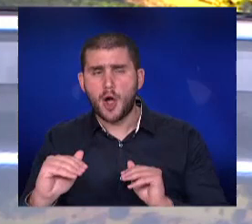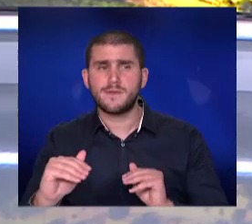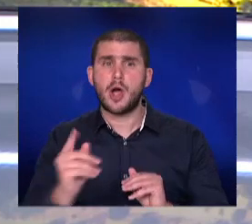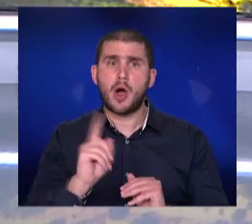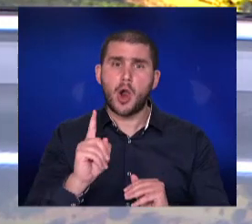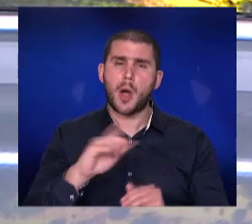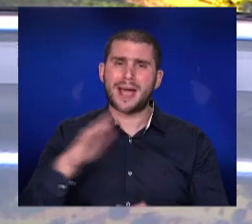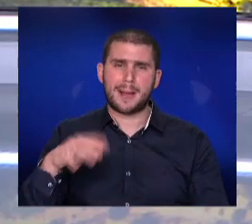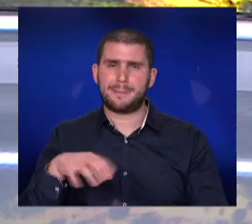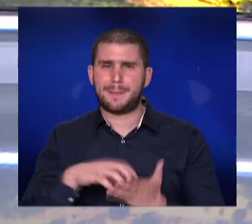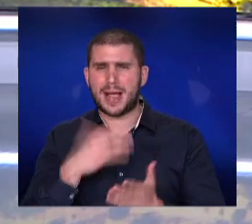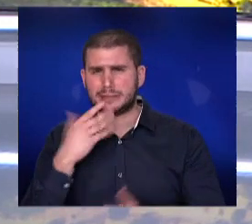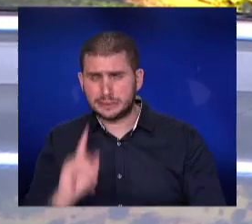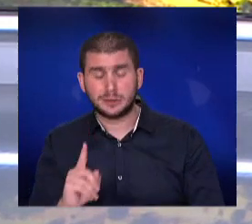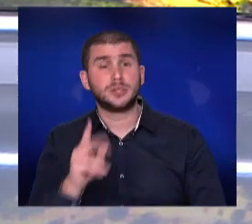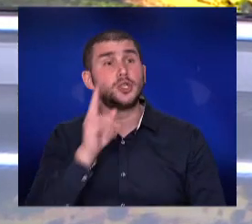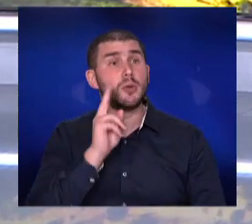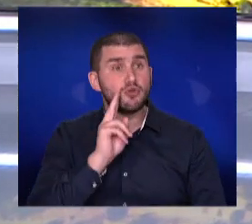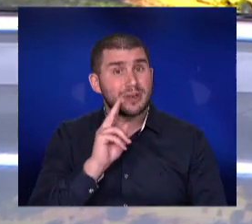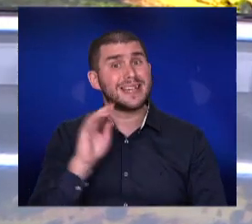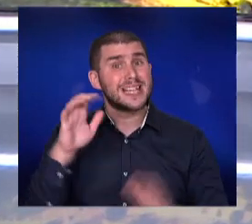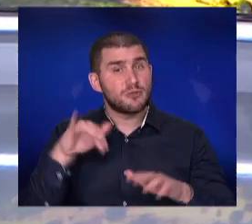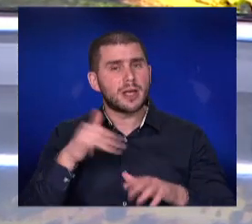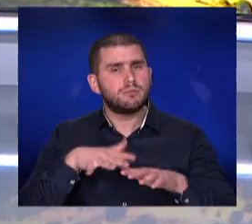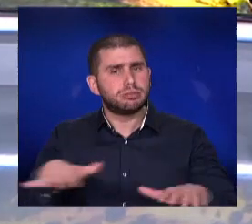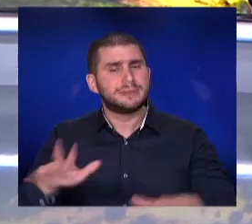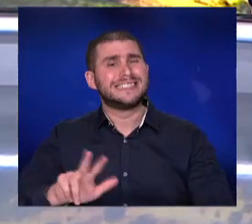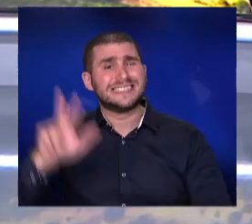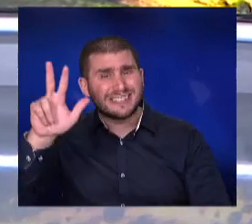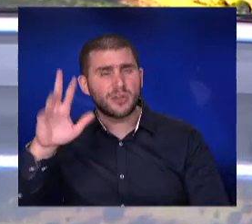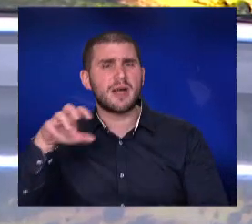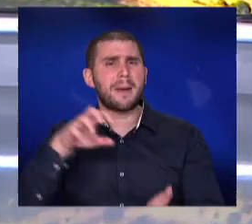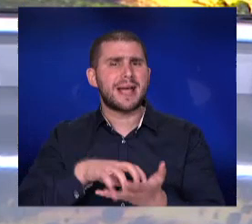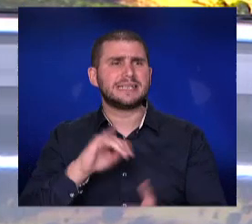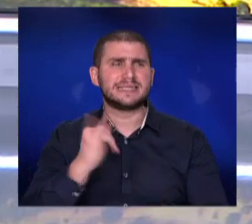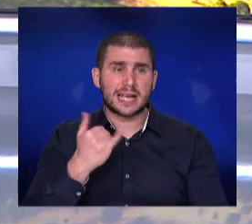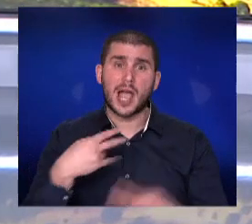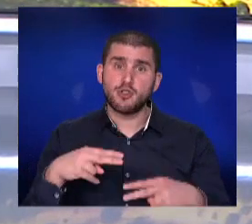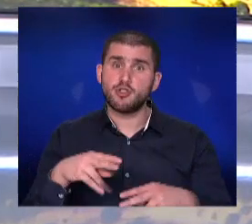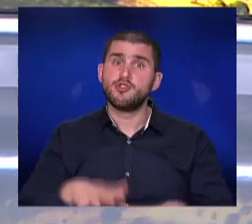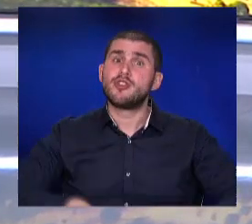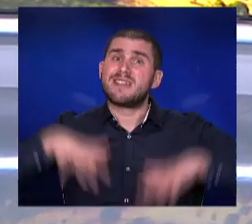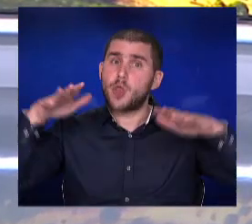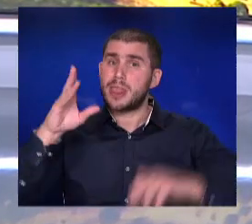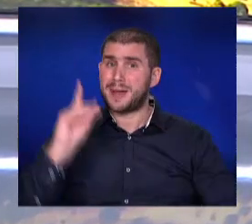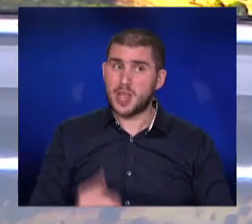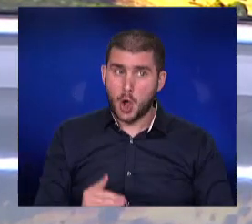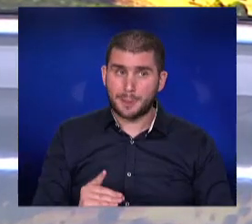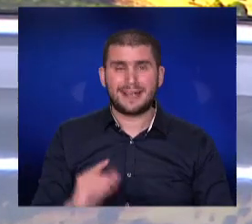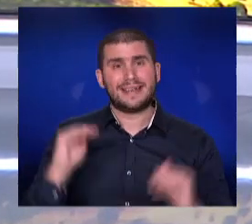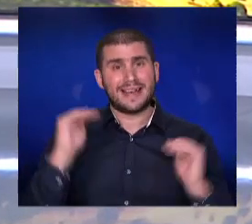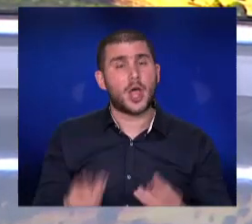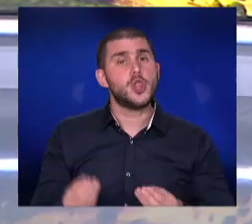בערי המרכז. יום שישי הגשם כן יתפשט, ירד בצפון הארץ ובמרכזה, חשש מפני שיטפונות בדרום, ירידה